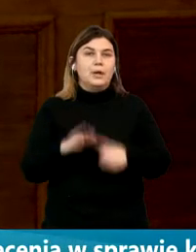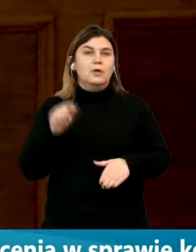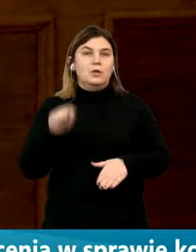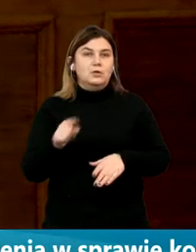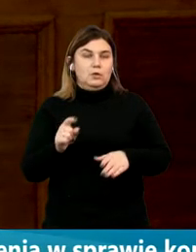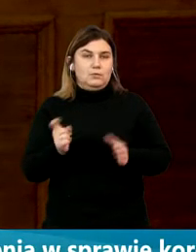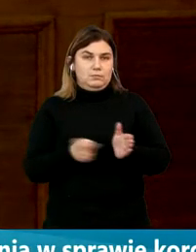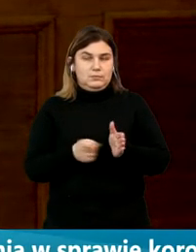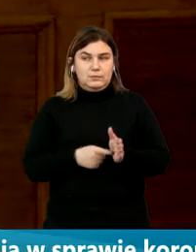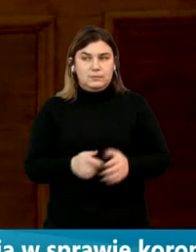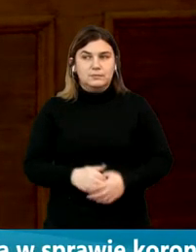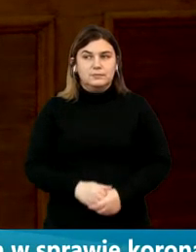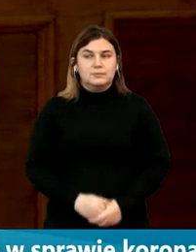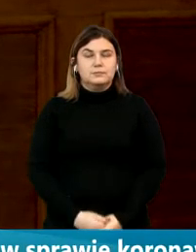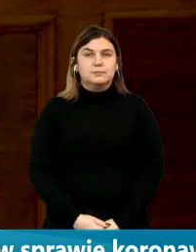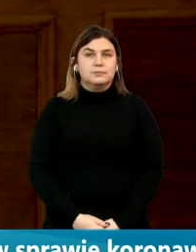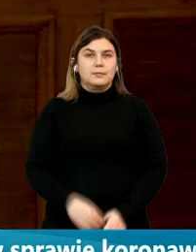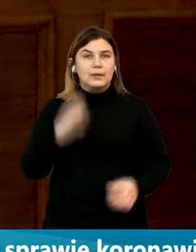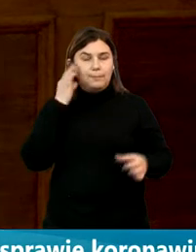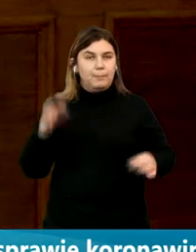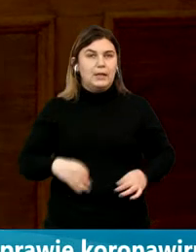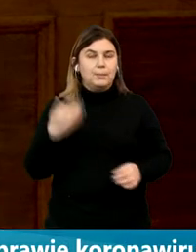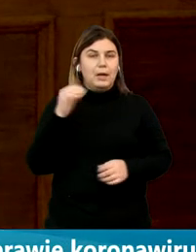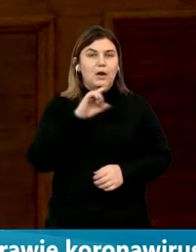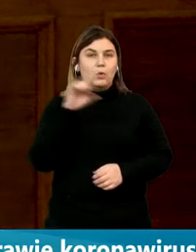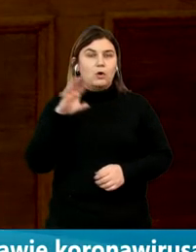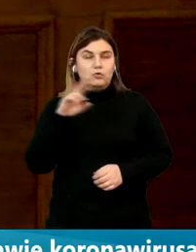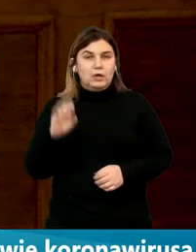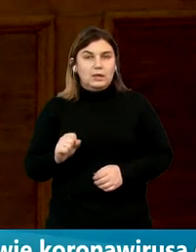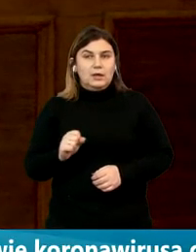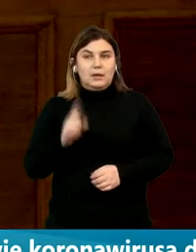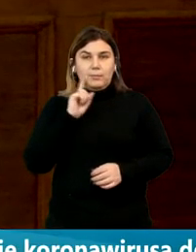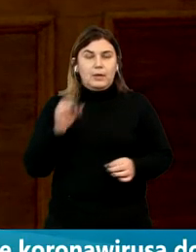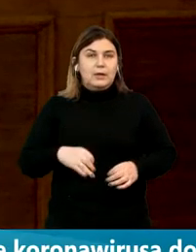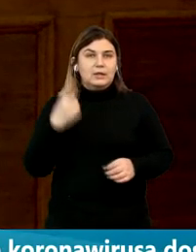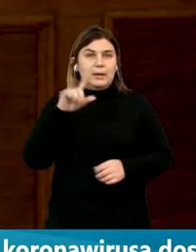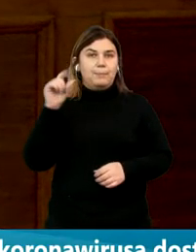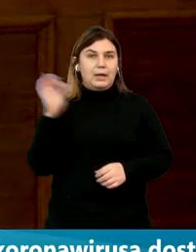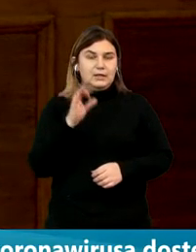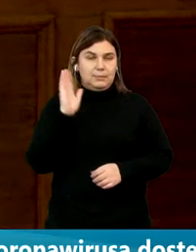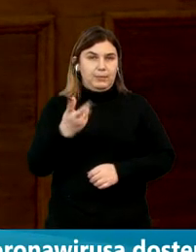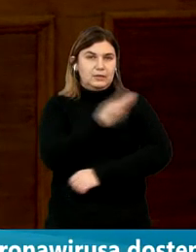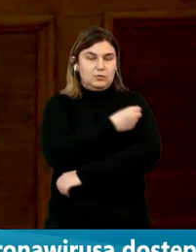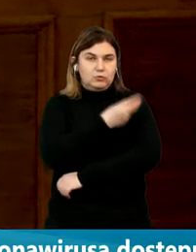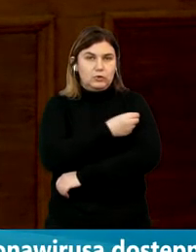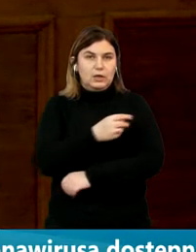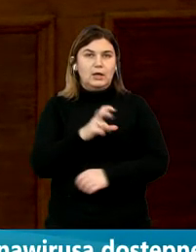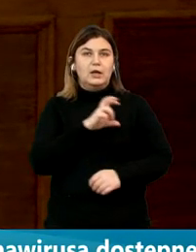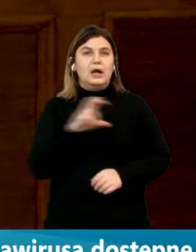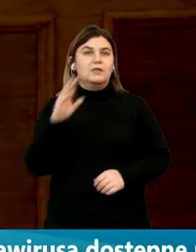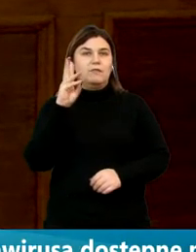egzekwowali. Pani Małgorzata, Panie Prezydencie, DPS-y będą szczepione, a czy